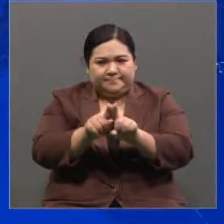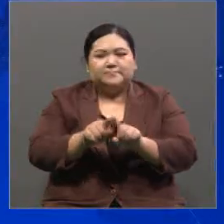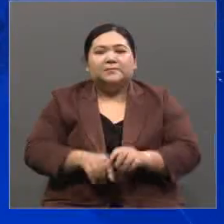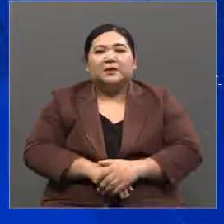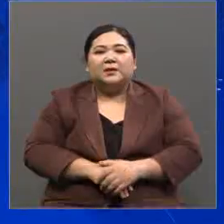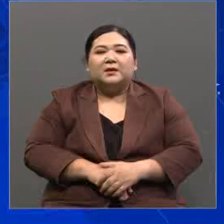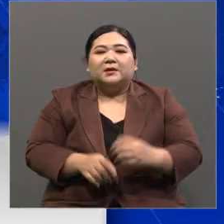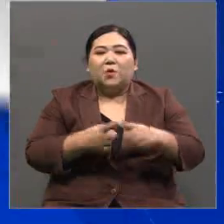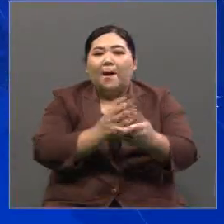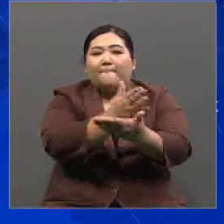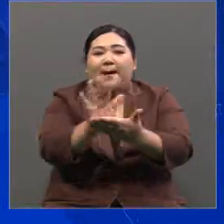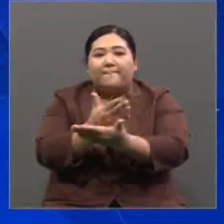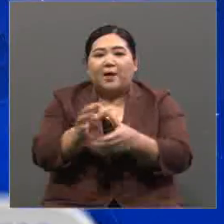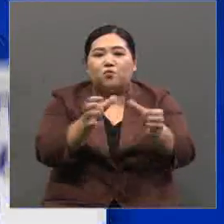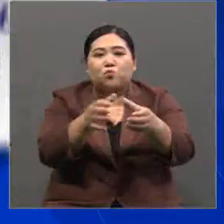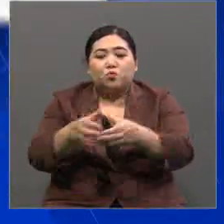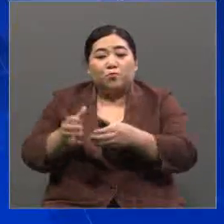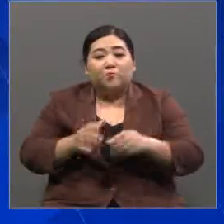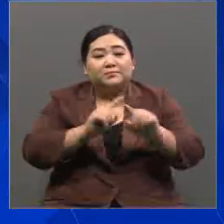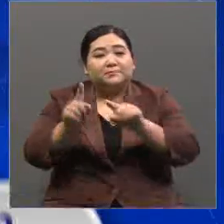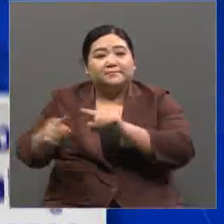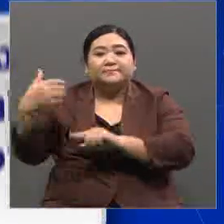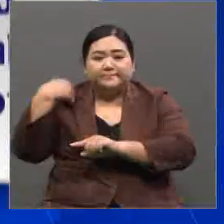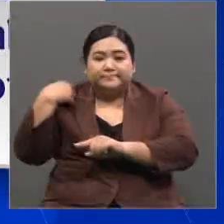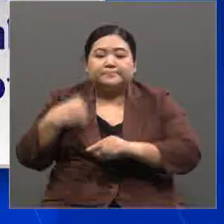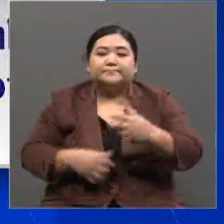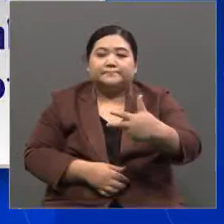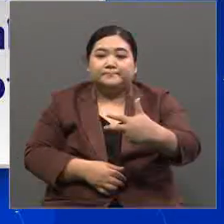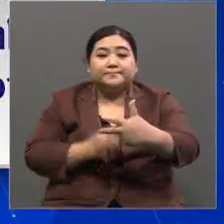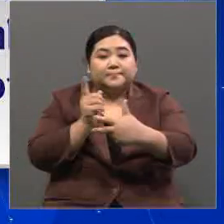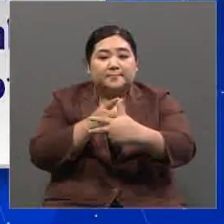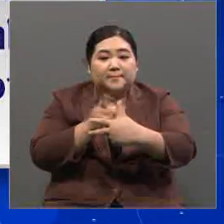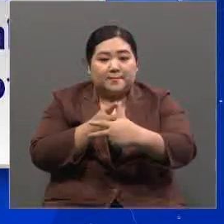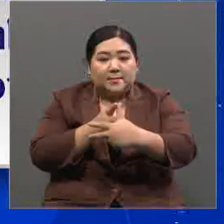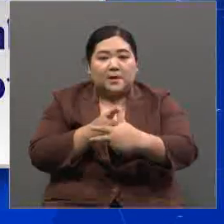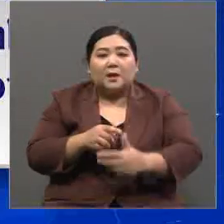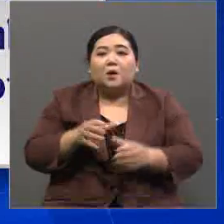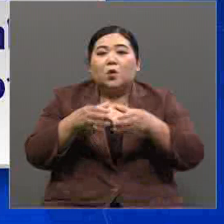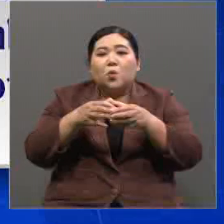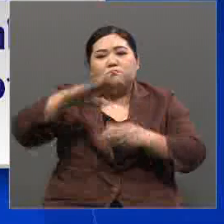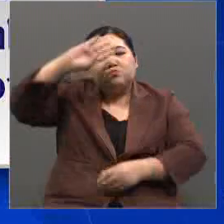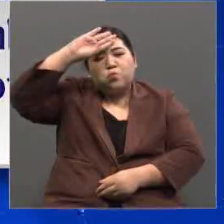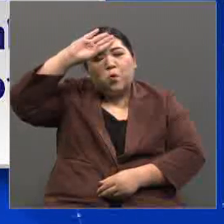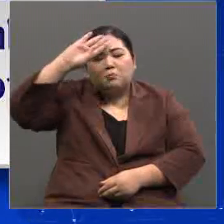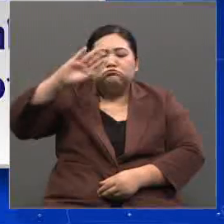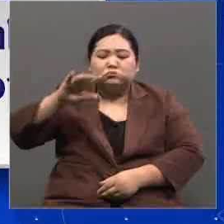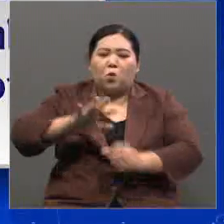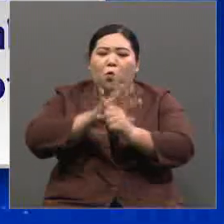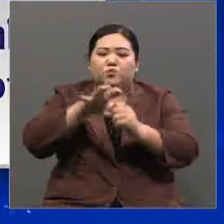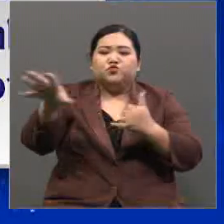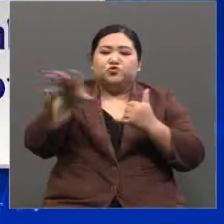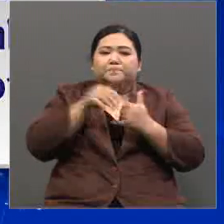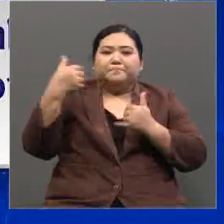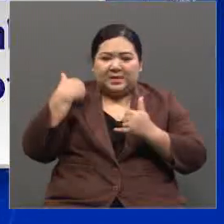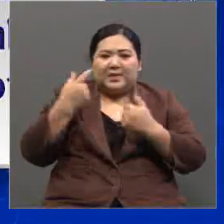ยออกตามอาการได้ต่างๆหลายกลุ่มเหมือนกันครับ ค่ะอย่างกลุ่มผู้ป่วยที่ไม่มีอาการเลยค่ะแต่ว่าติดเชื้อโควิดนะคะจะ